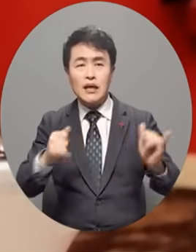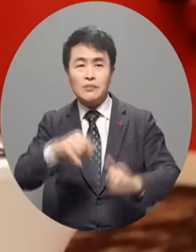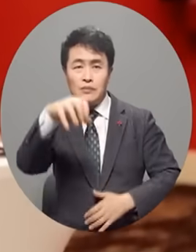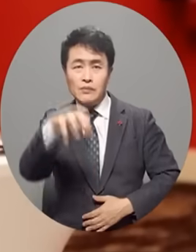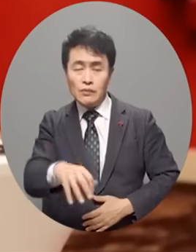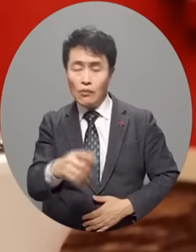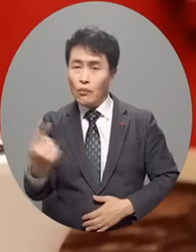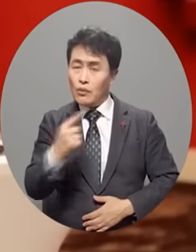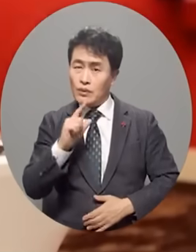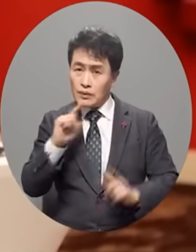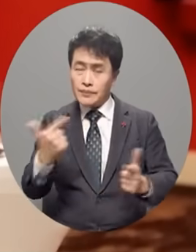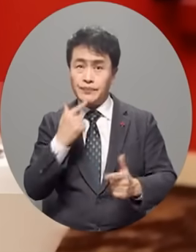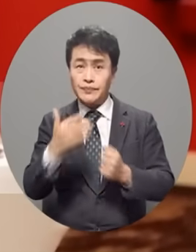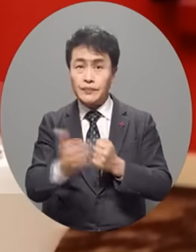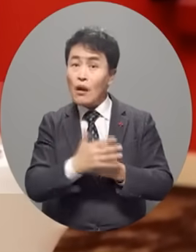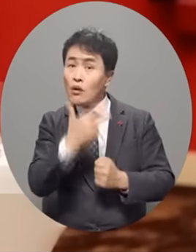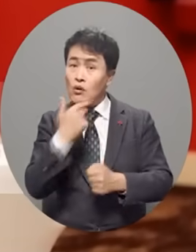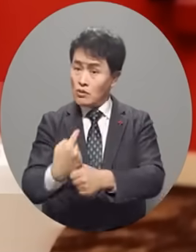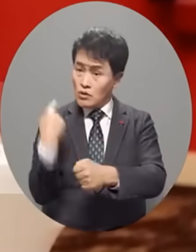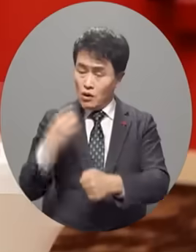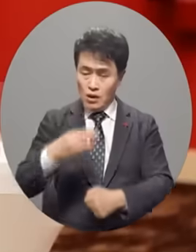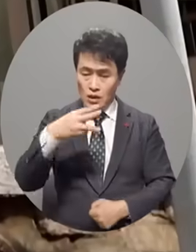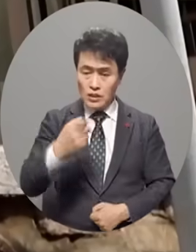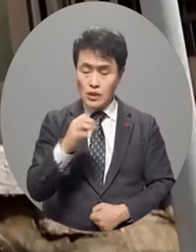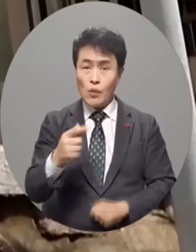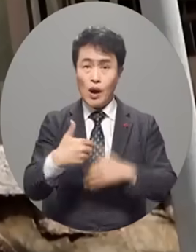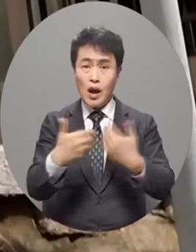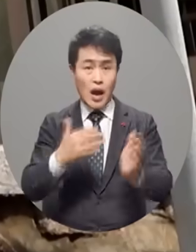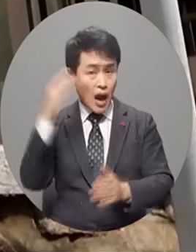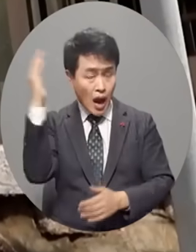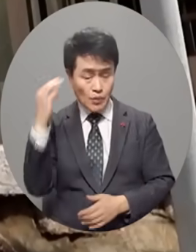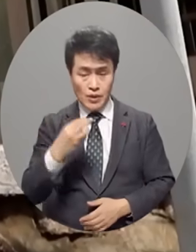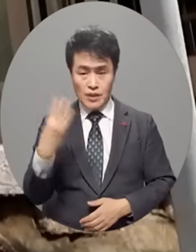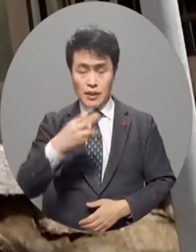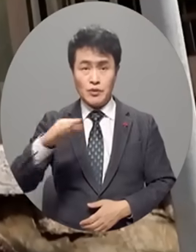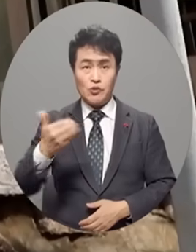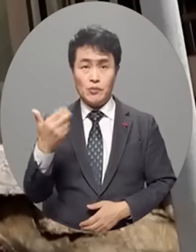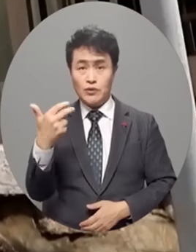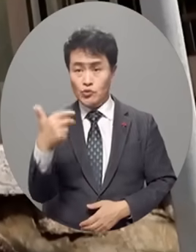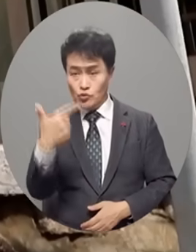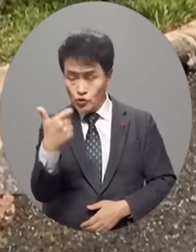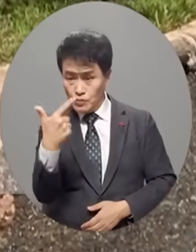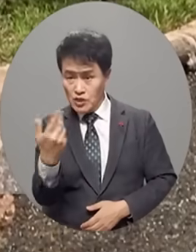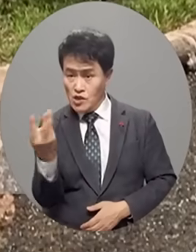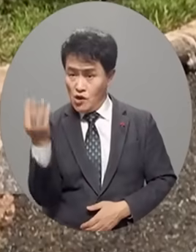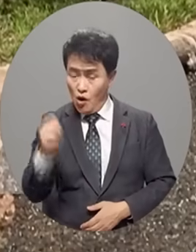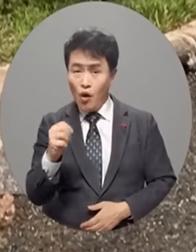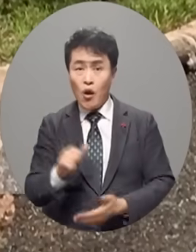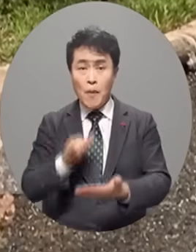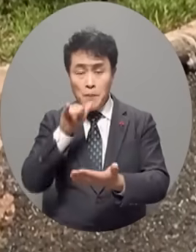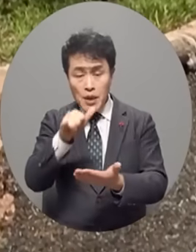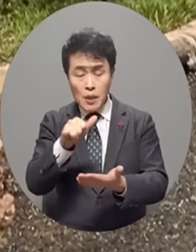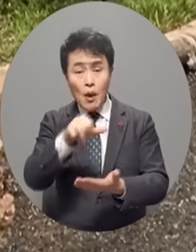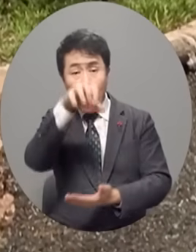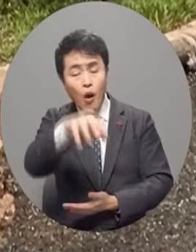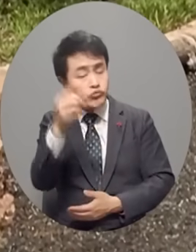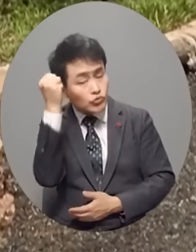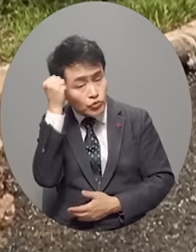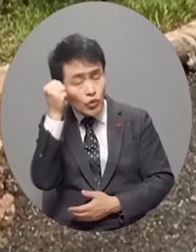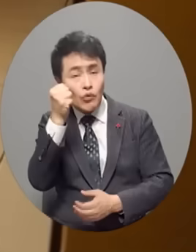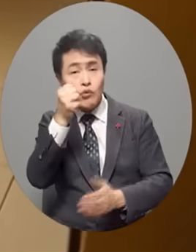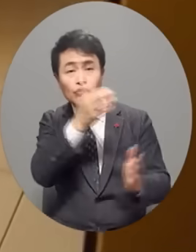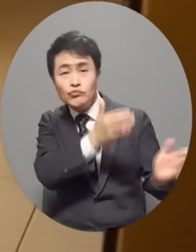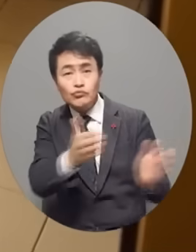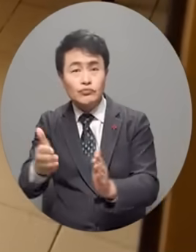that. 영국은 지난해 르완다에 우리 돈 3,967억 원을 내고 비행기편과 현지 숙소도